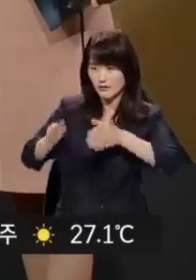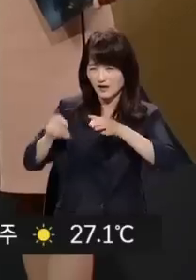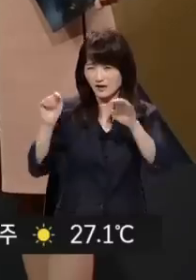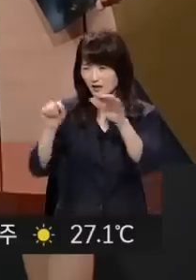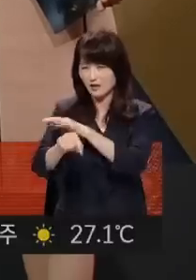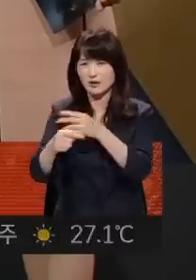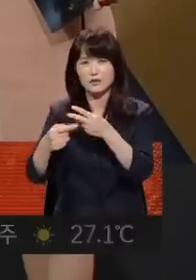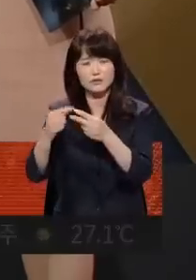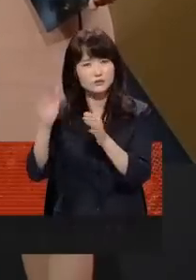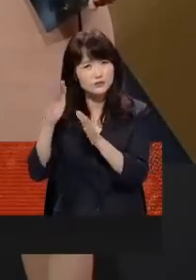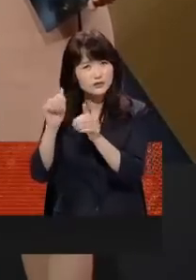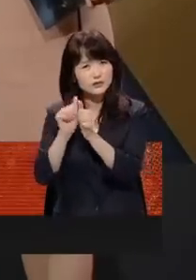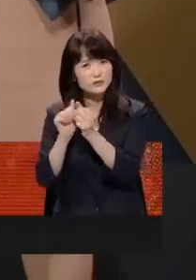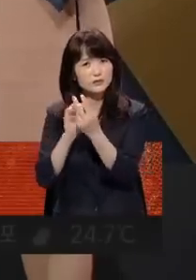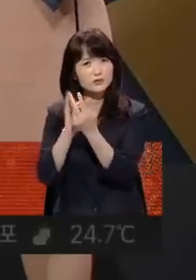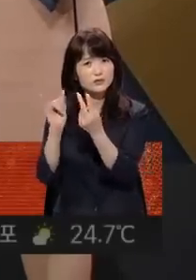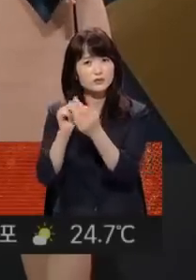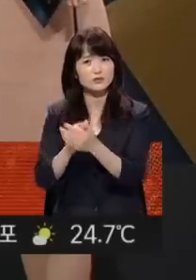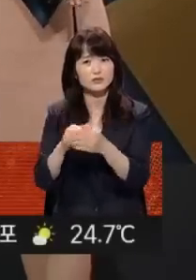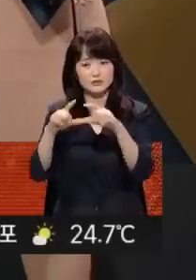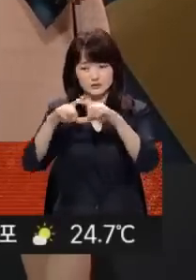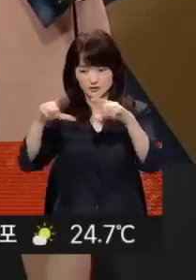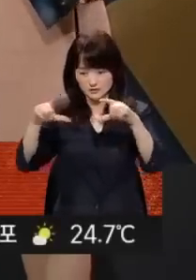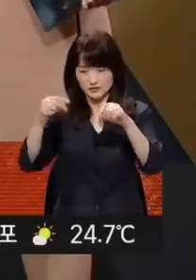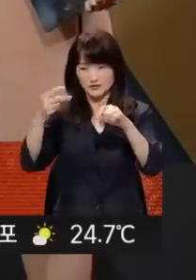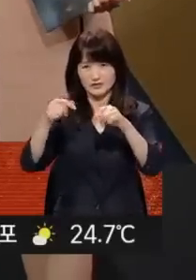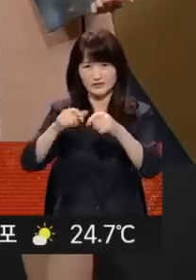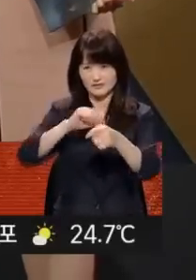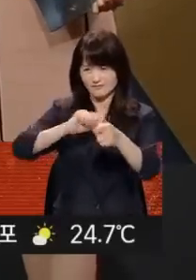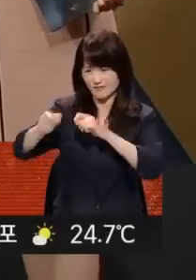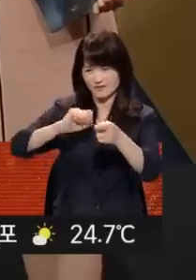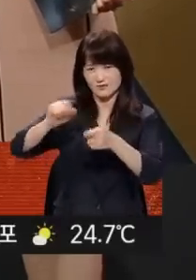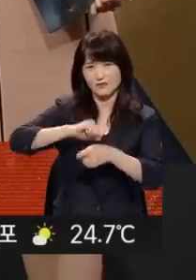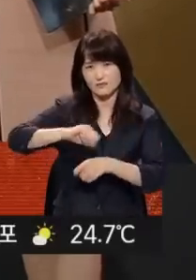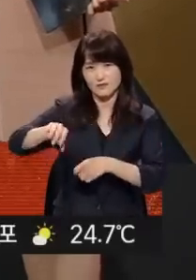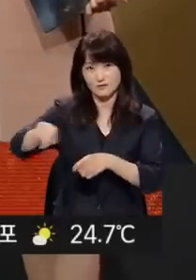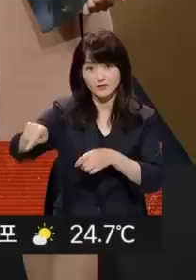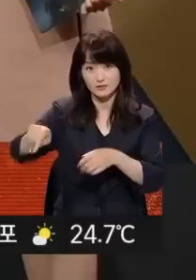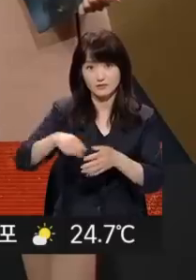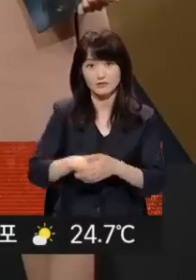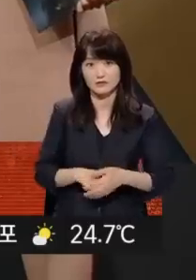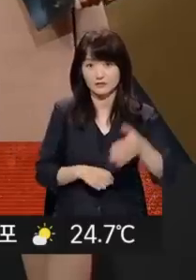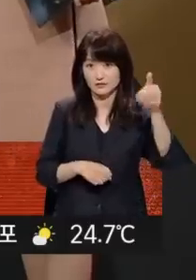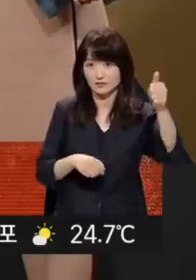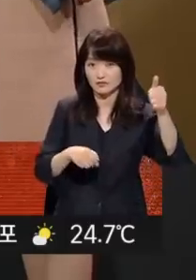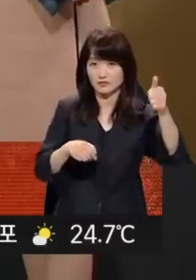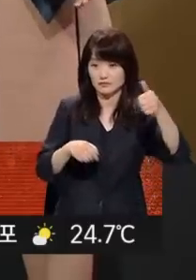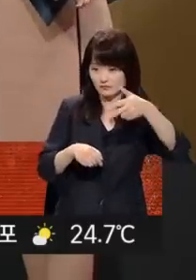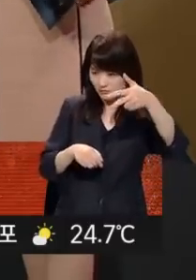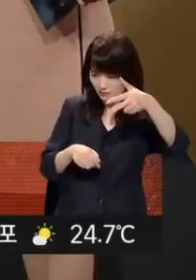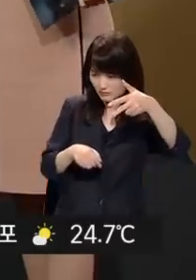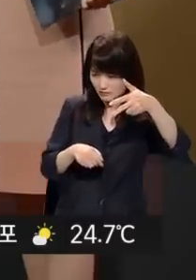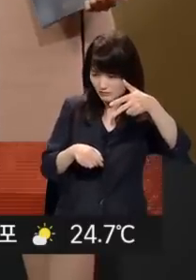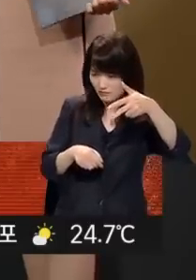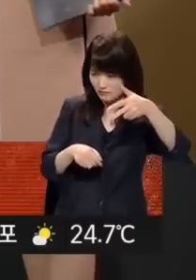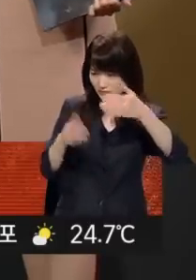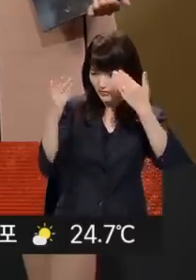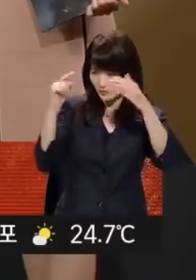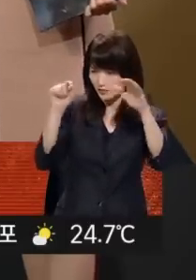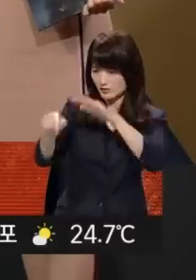남자아이 두 명이 딱지를 왕창 뜯고 있었던 건데요 점주가 홈캠을 통해 학교에 찾아간다고